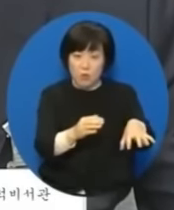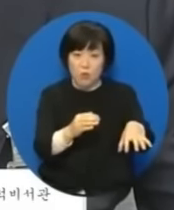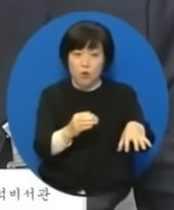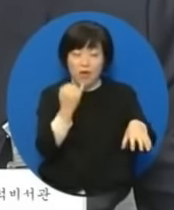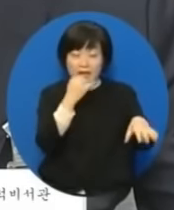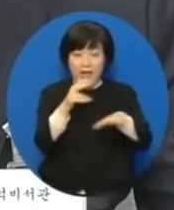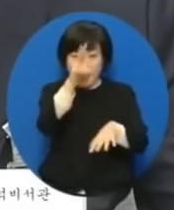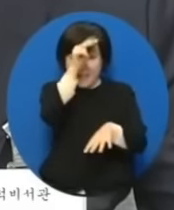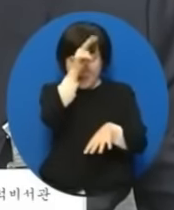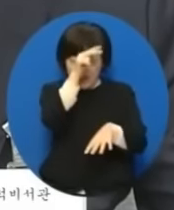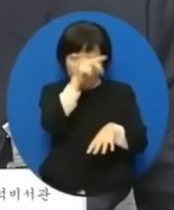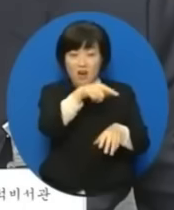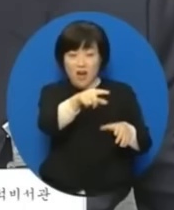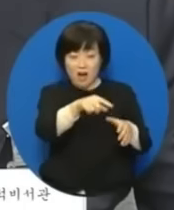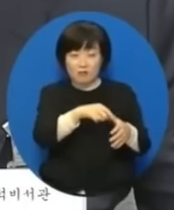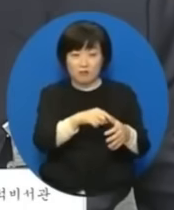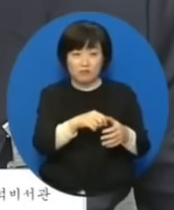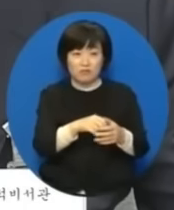압수수색을 끝까지